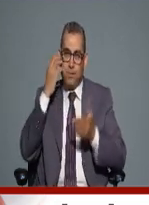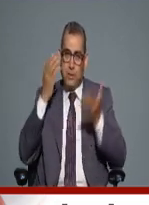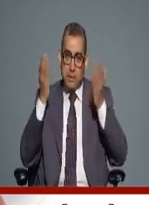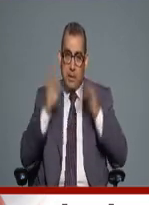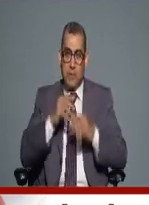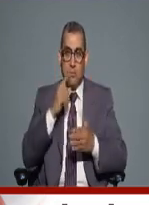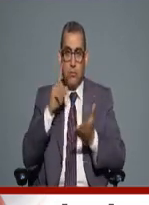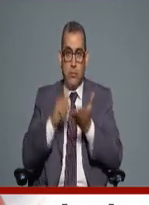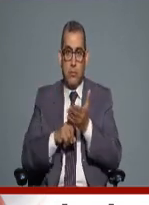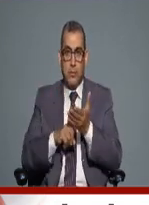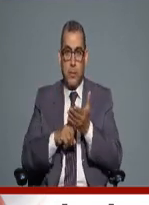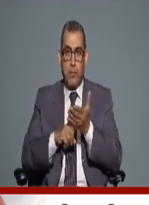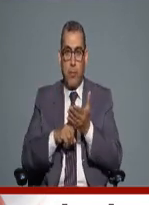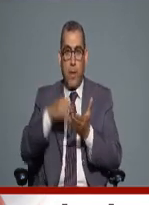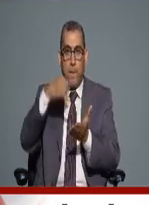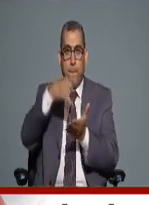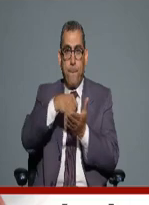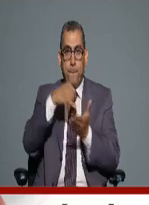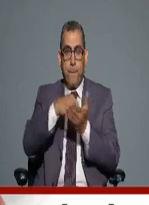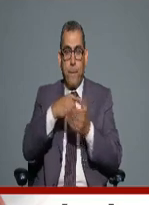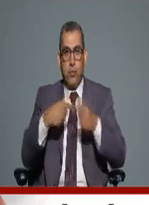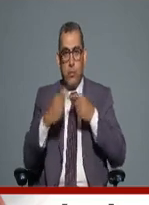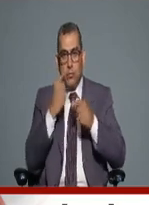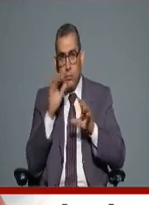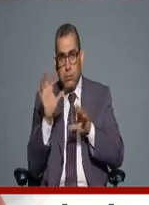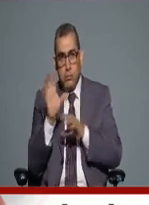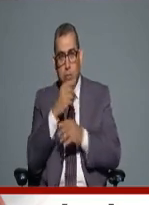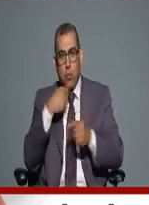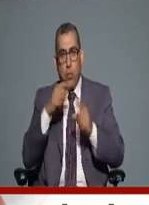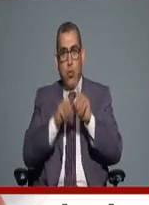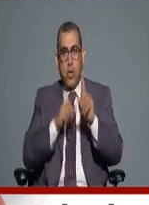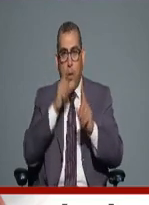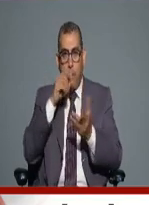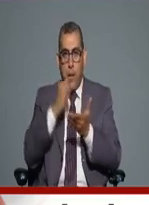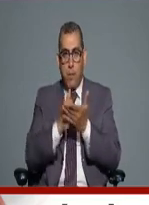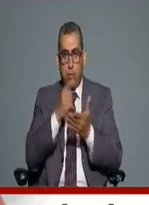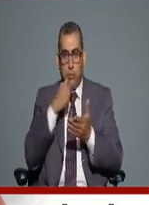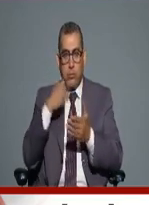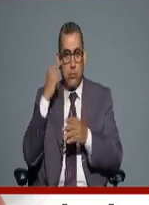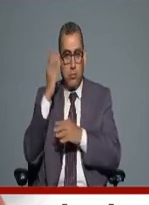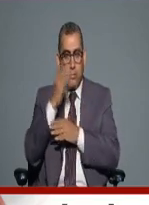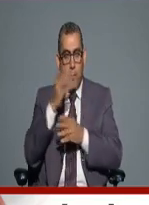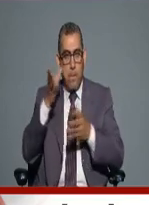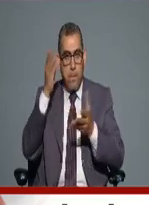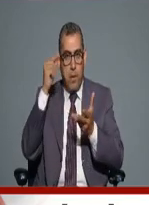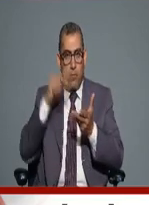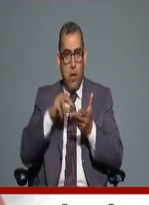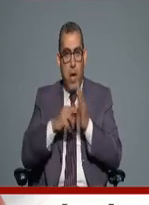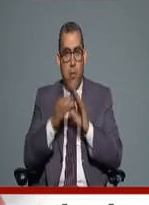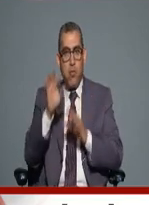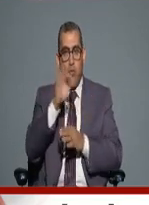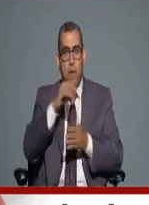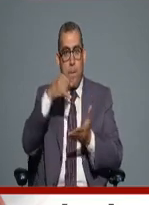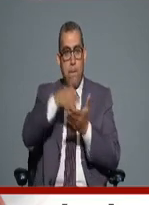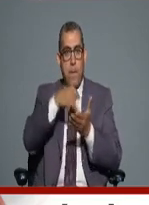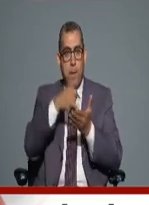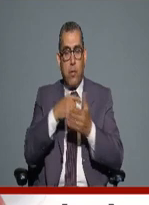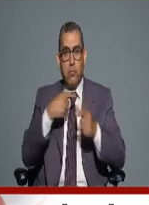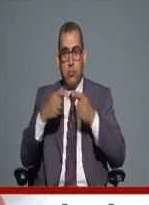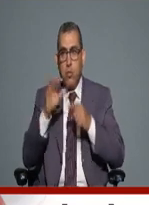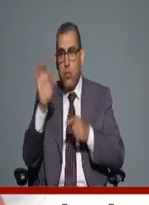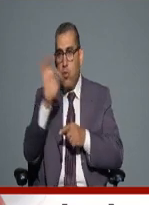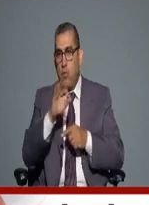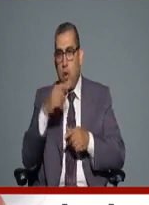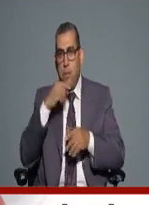يمكن مركز تنبؤ وزارة الموارد المائية والري بيشارك بالمعرفة والنوهاو في إنشاء مراكز تنبؤ في